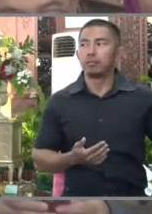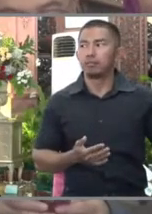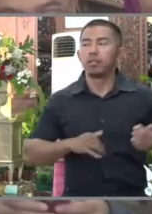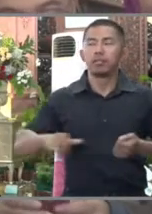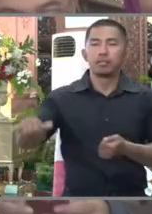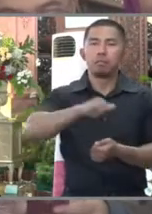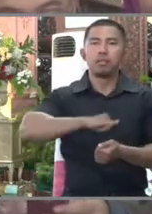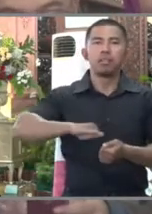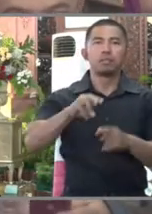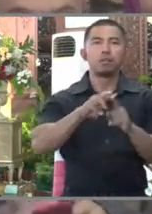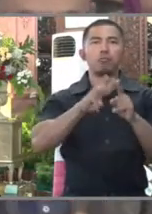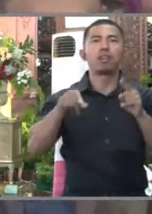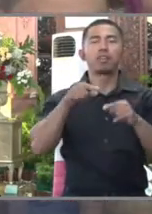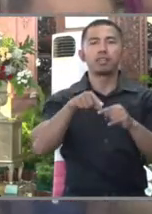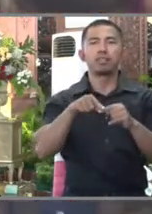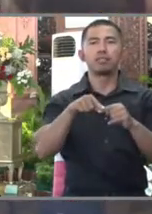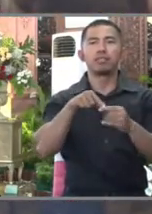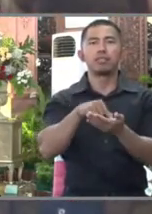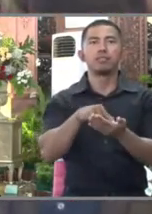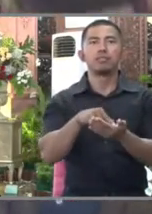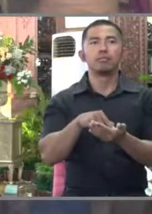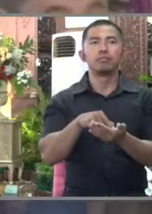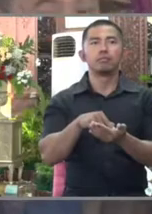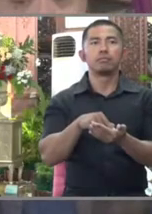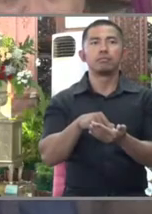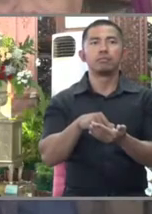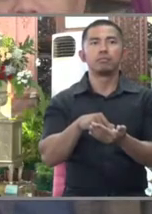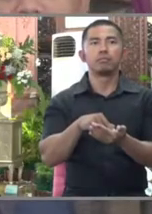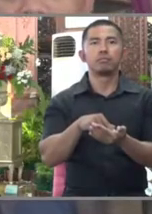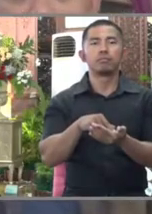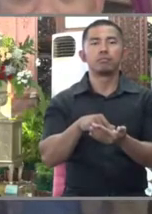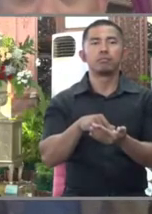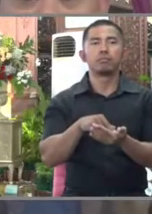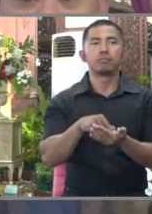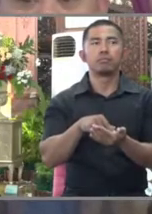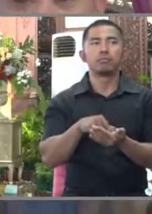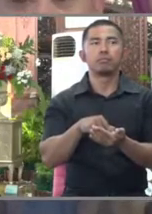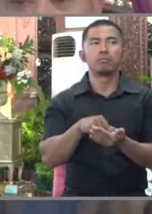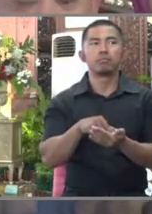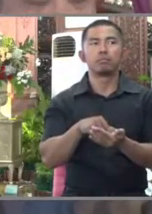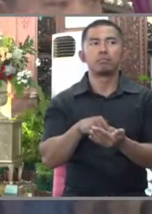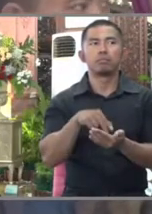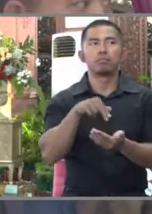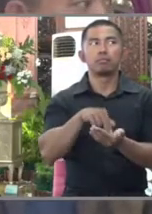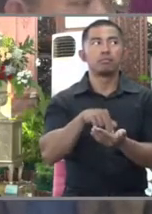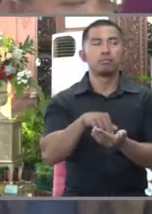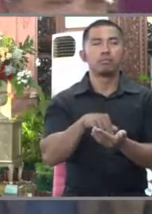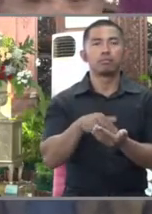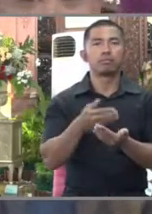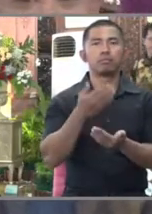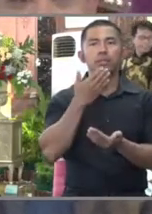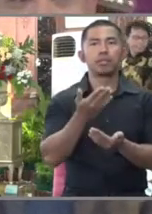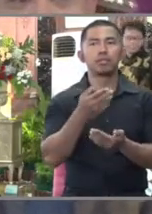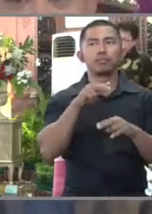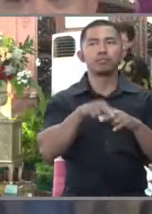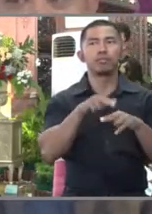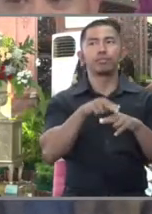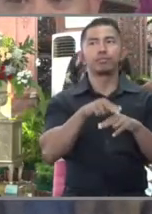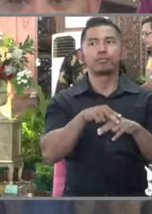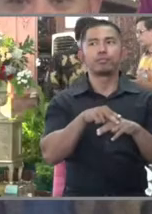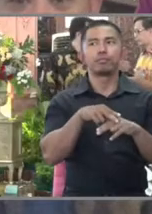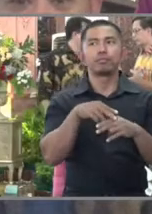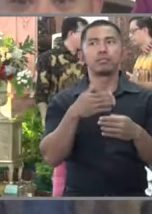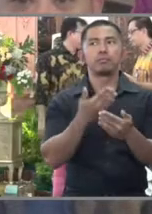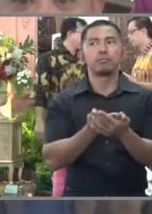bersama Pak Wakil, ini juga dapelnya bukan dapel sini, tapi beliaunya bisa duduk kembali Mas. Beliaunya